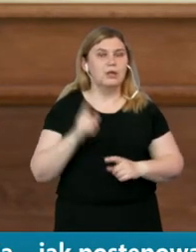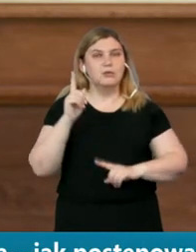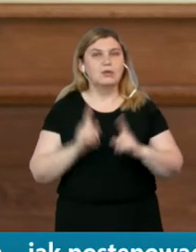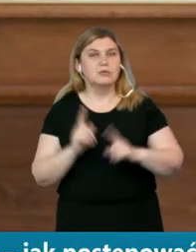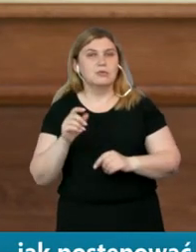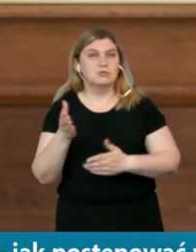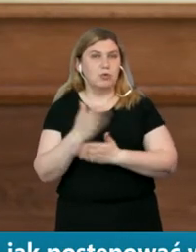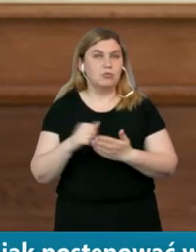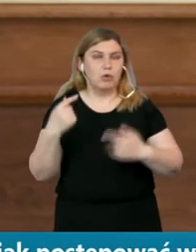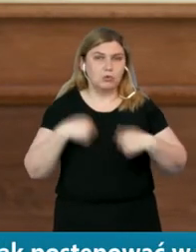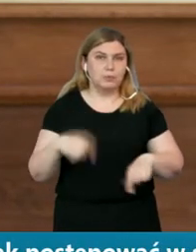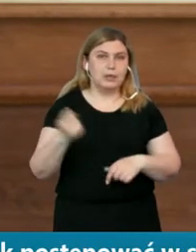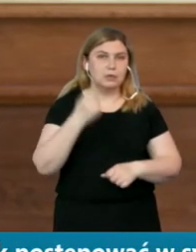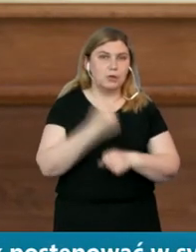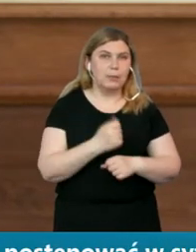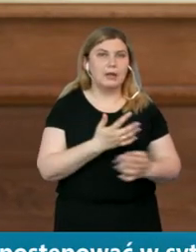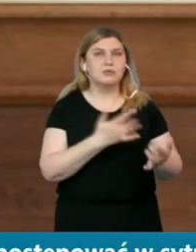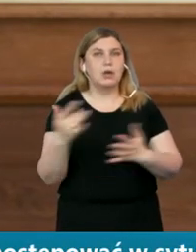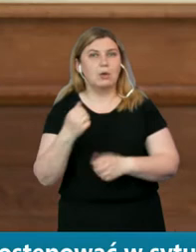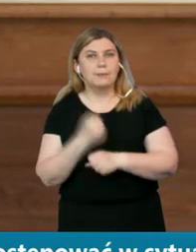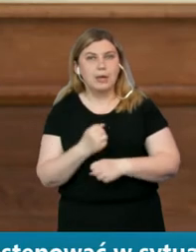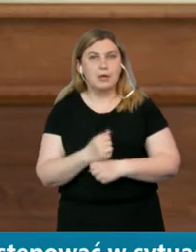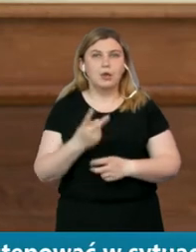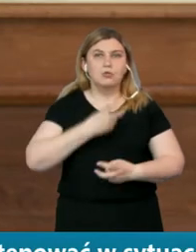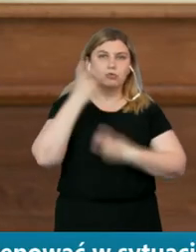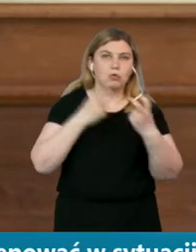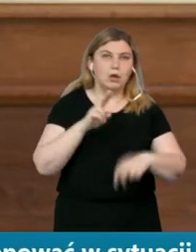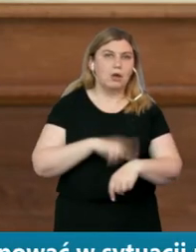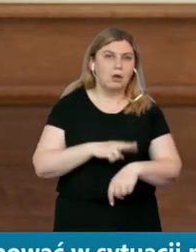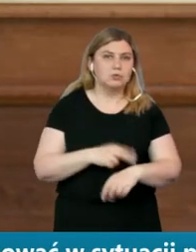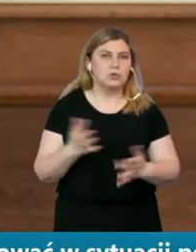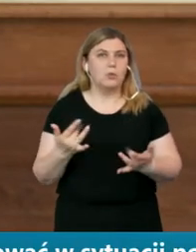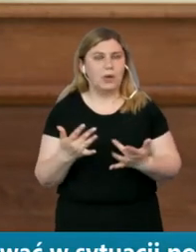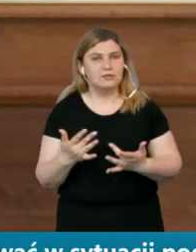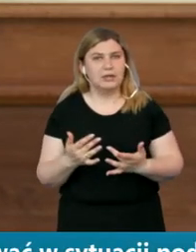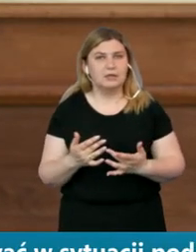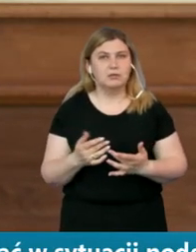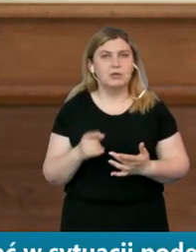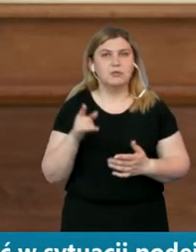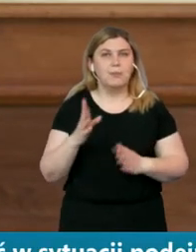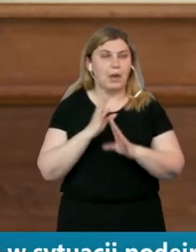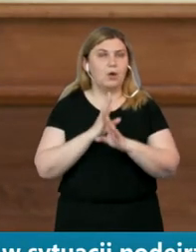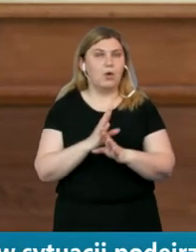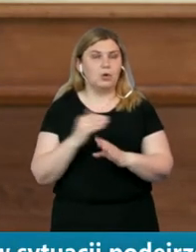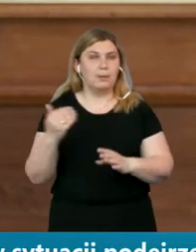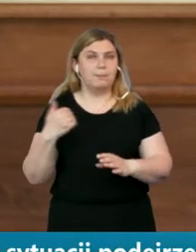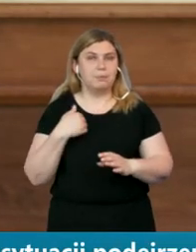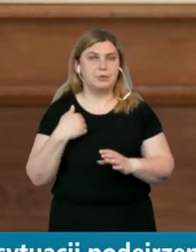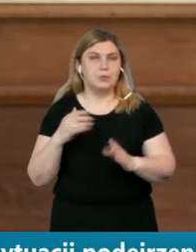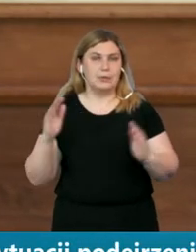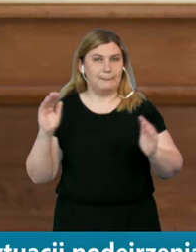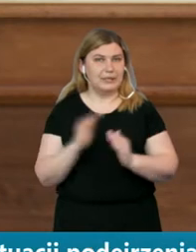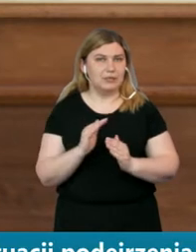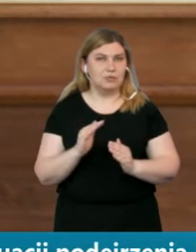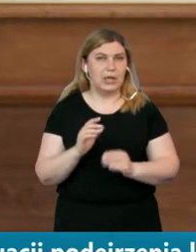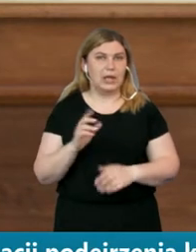pracy. Ale jeżeli załatwiamy różne sprawy, no szukajmy tych godzin trochę może łatwiejszych, żeby te korki były nieco mniejsze, choć